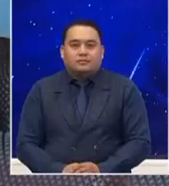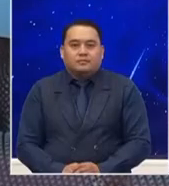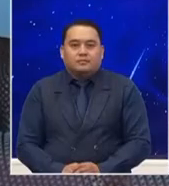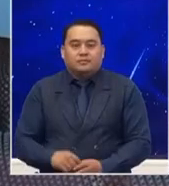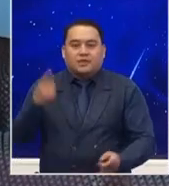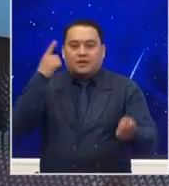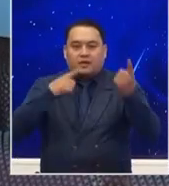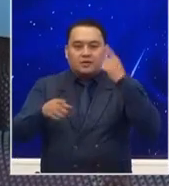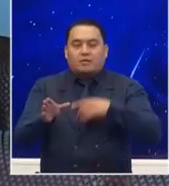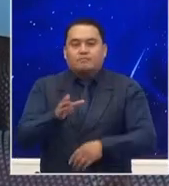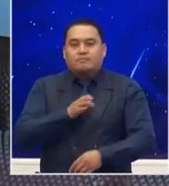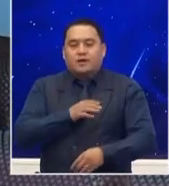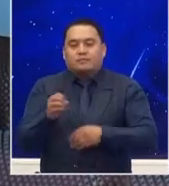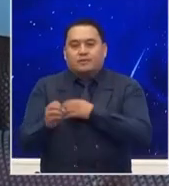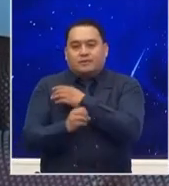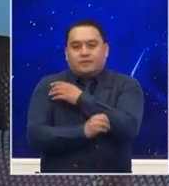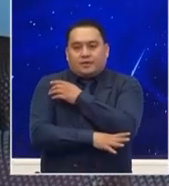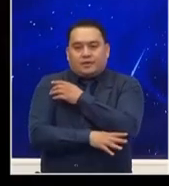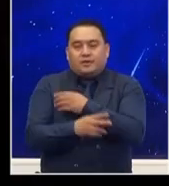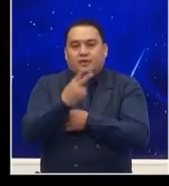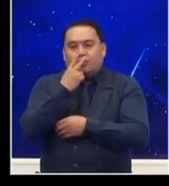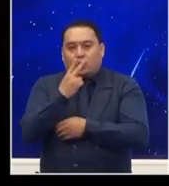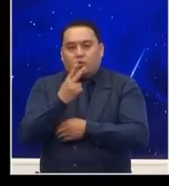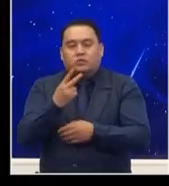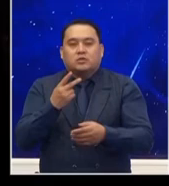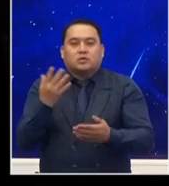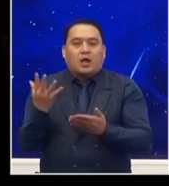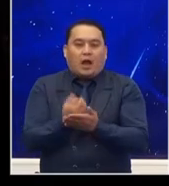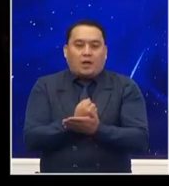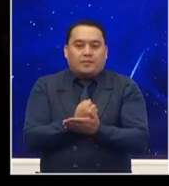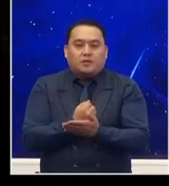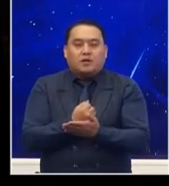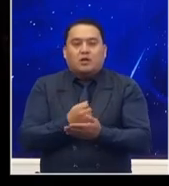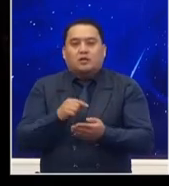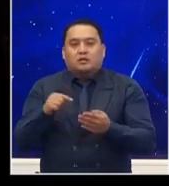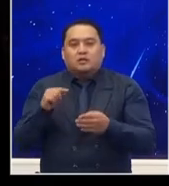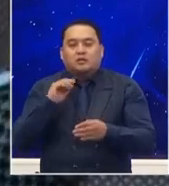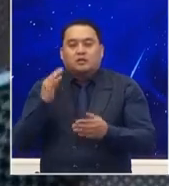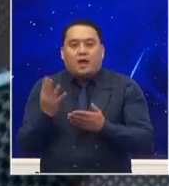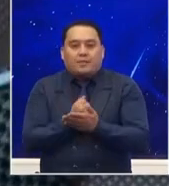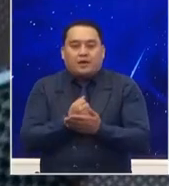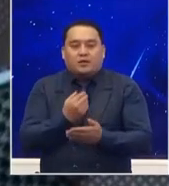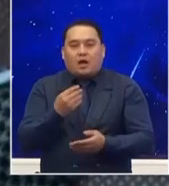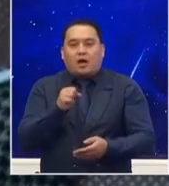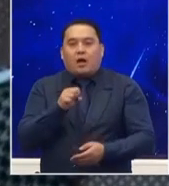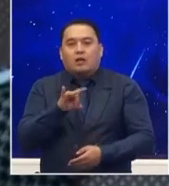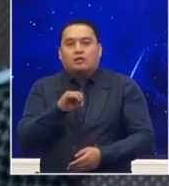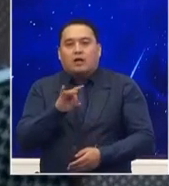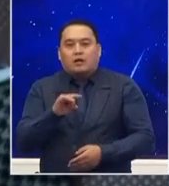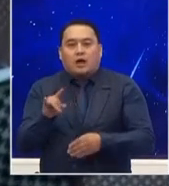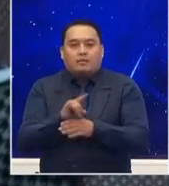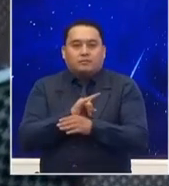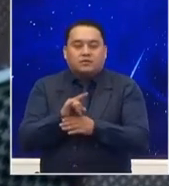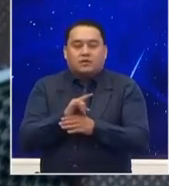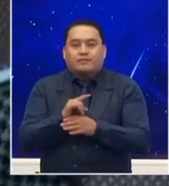Ертегіде бай мен кедейдің талас тартысы сүреттілет. Олардың тапқан заттарын айла мен олжағылған Алдардың тапқырлығы көрсетілет. Қойылымда Алдар